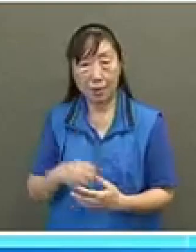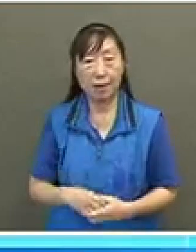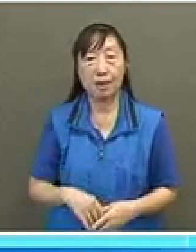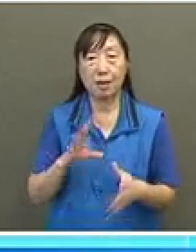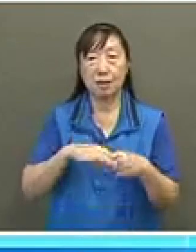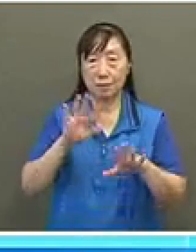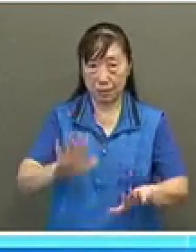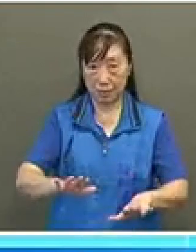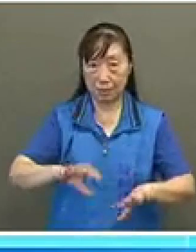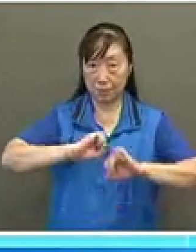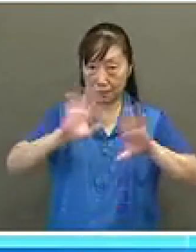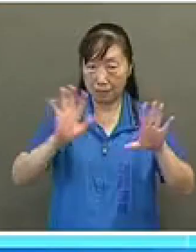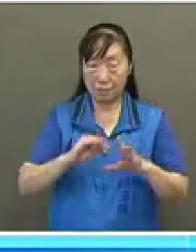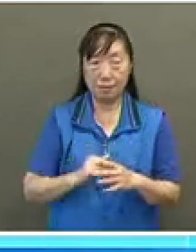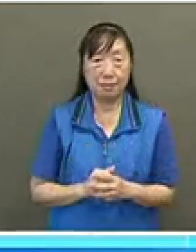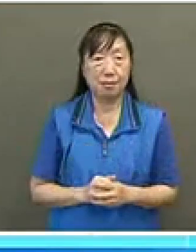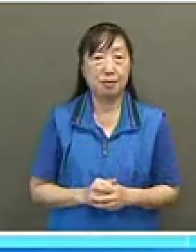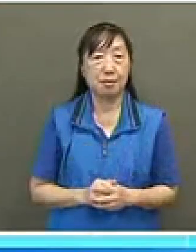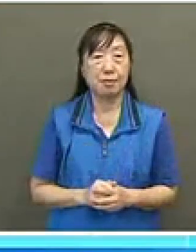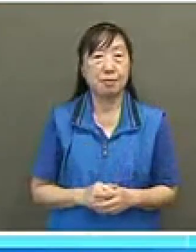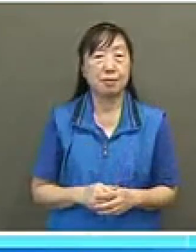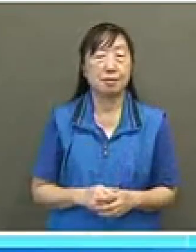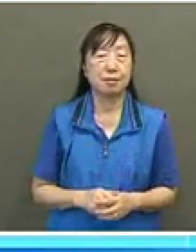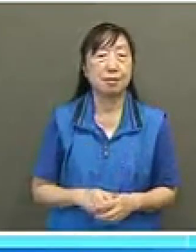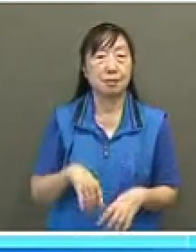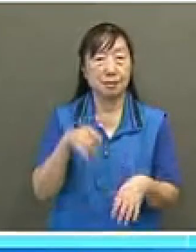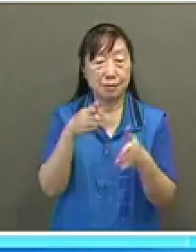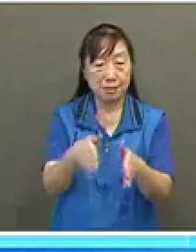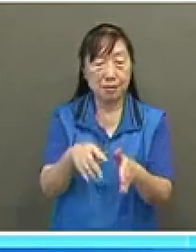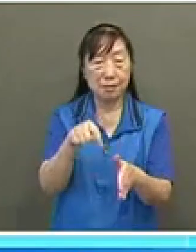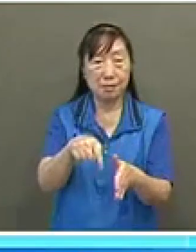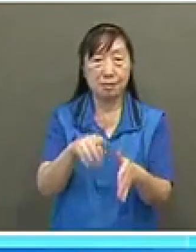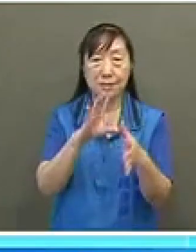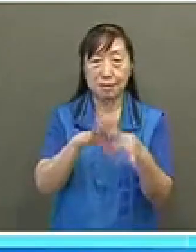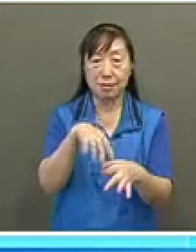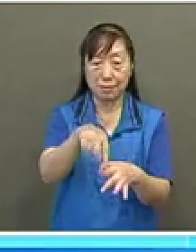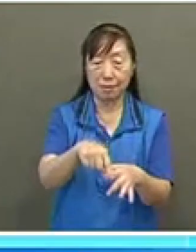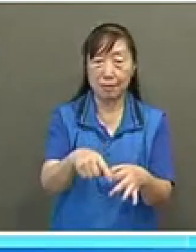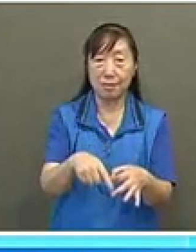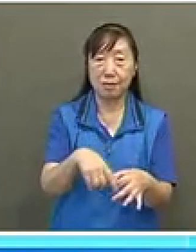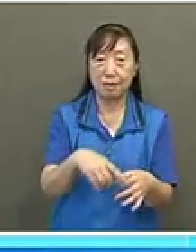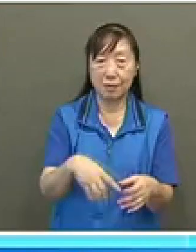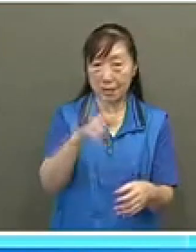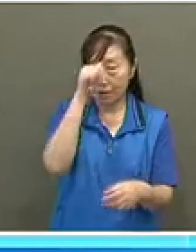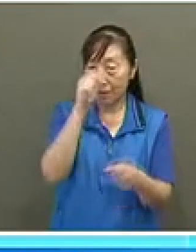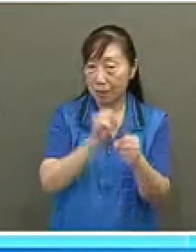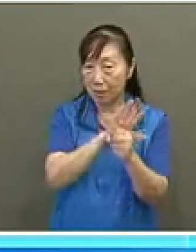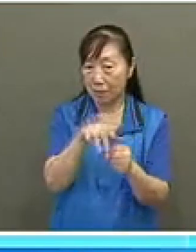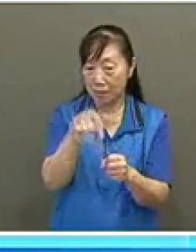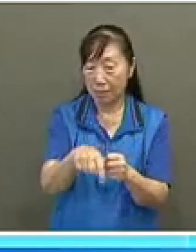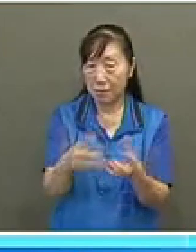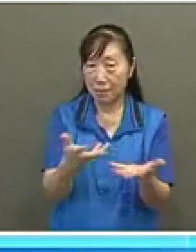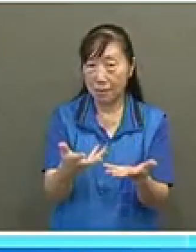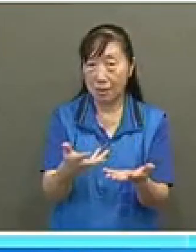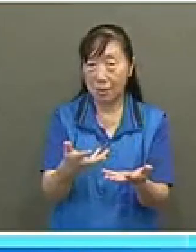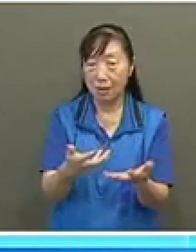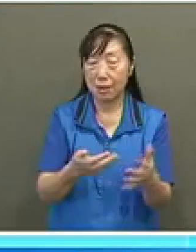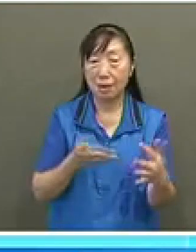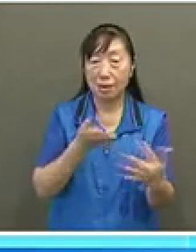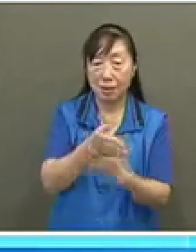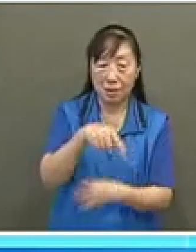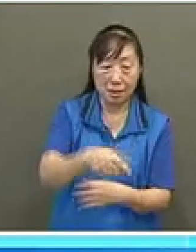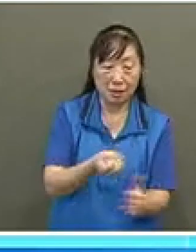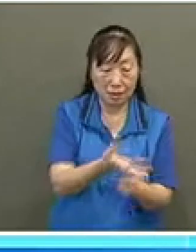特别跟市民朋友来做一个报告，因为这一次的第二条病毒进来，我们特